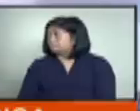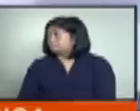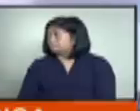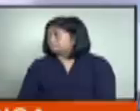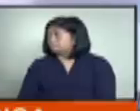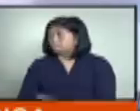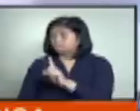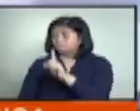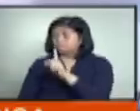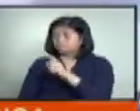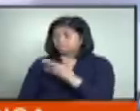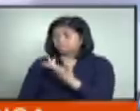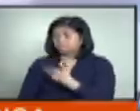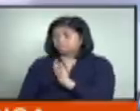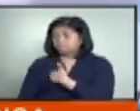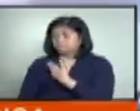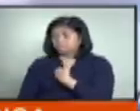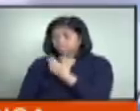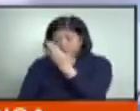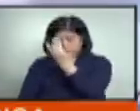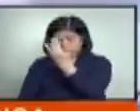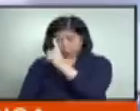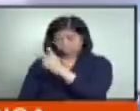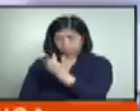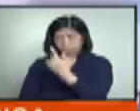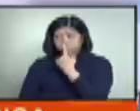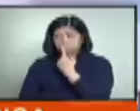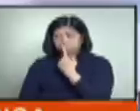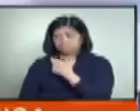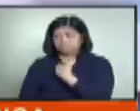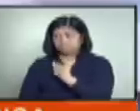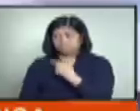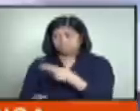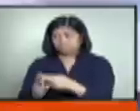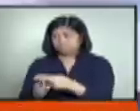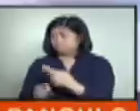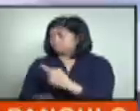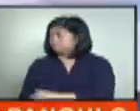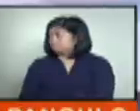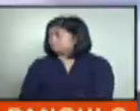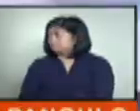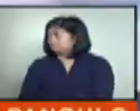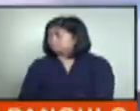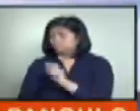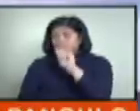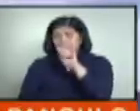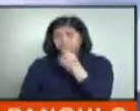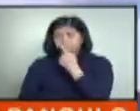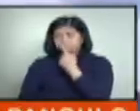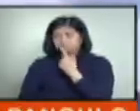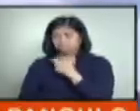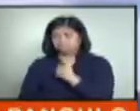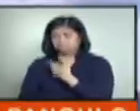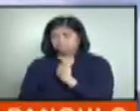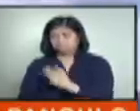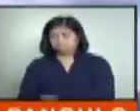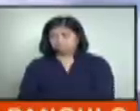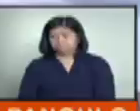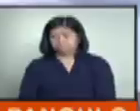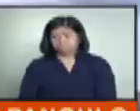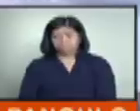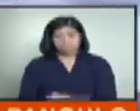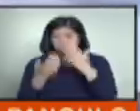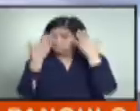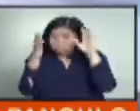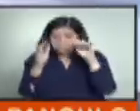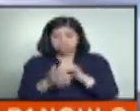Anong reaction niyo, sir? Ito. Halika dito. Anong reaction mo ngayon, sir? Anong pangalan niyo, sir? TJ po. TJ, anong reaction mo? Hindi ko po